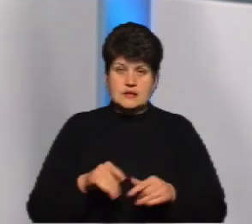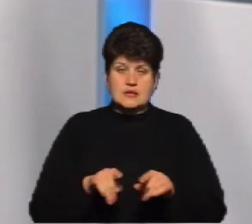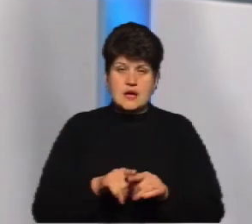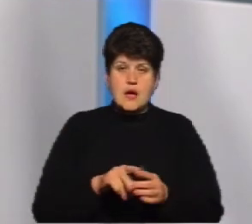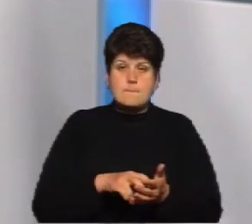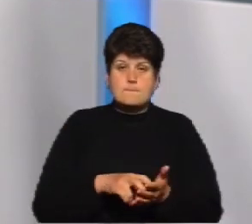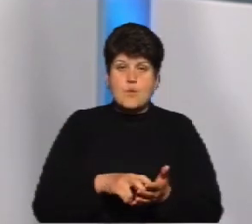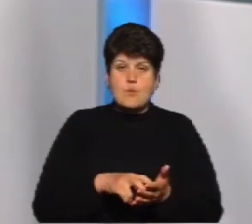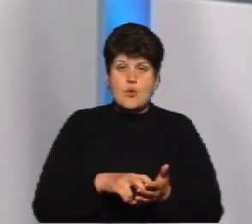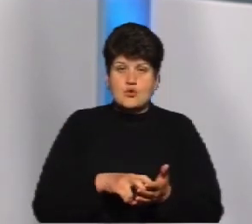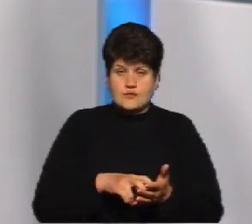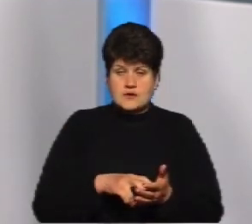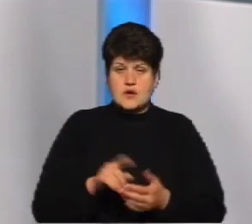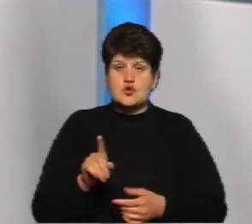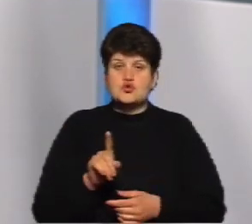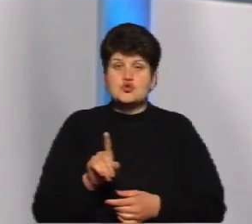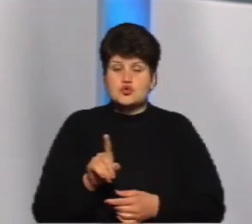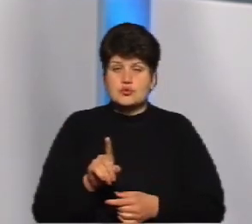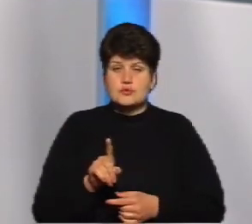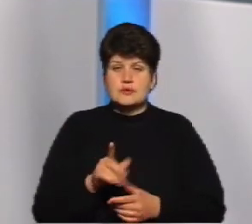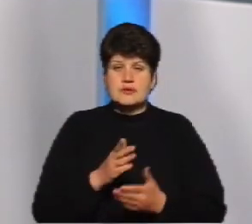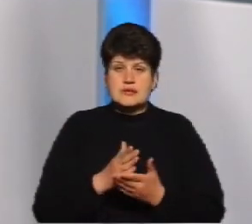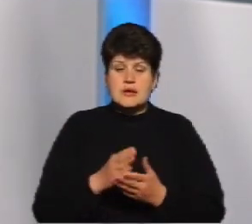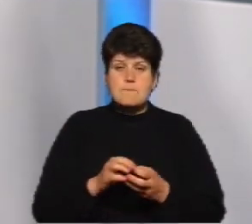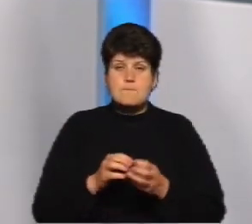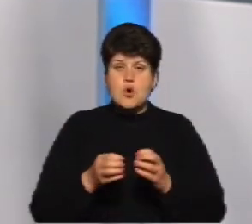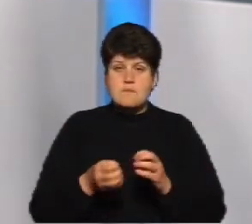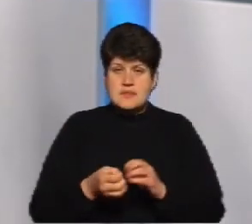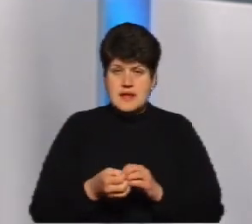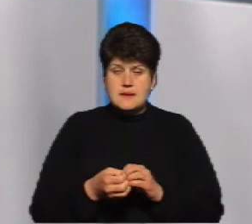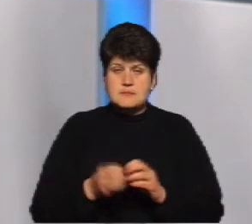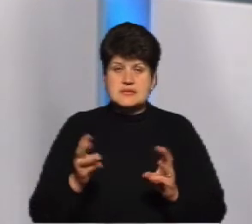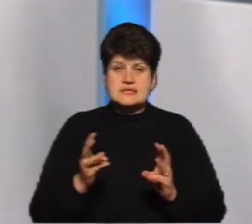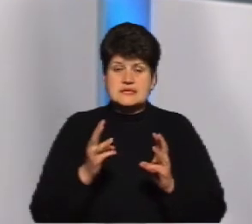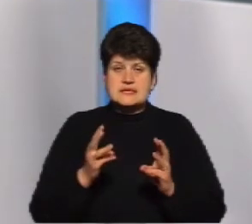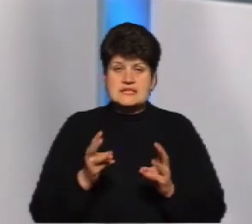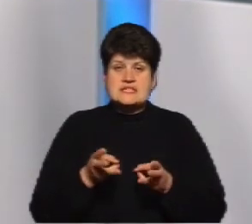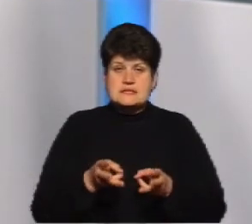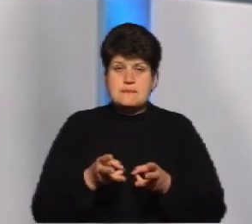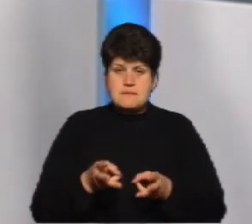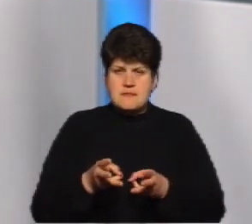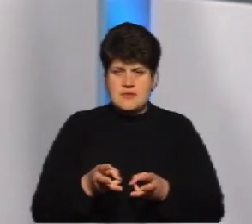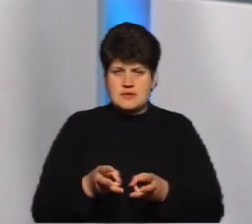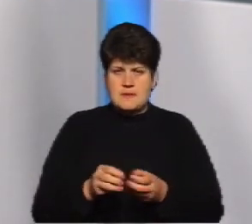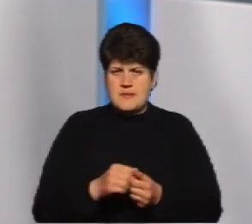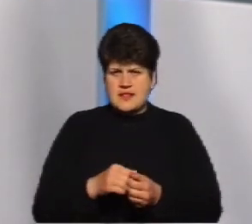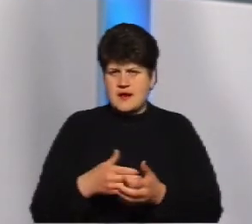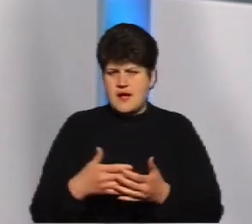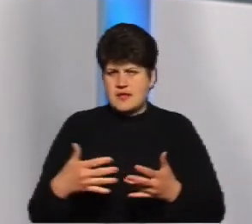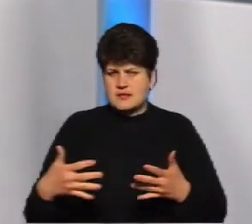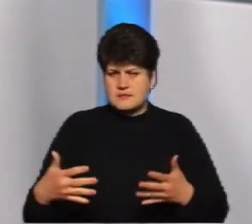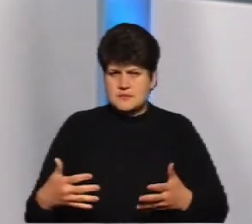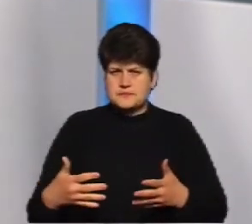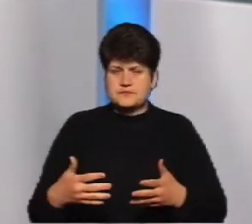що навіть є проблеми з паливомастильними матеріалами там на